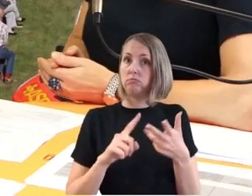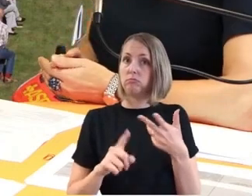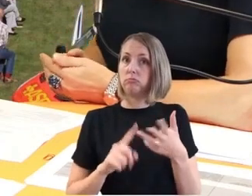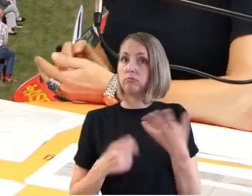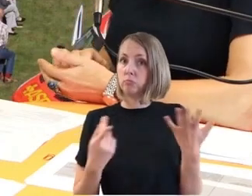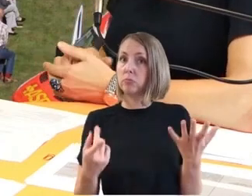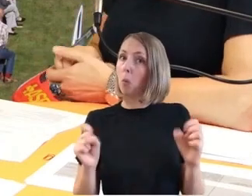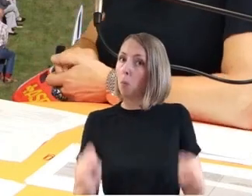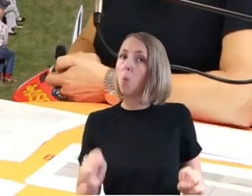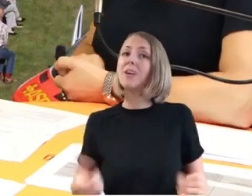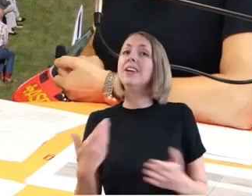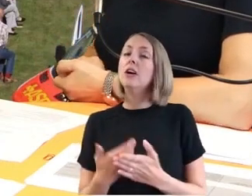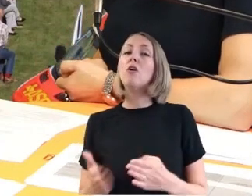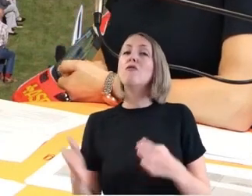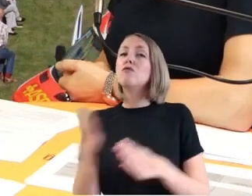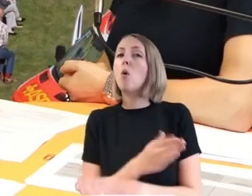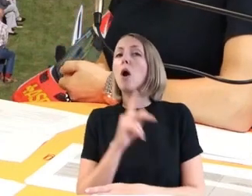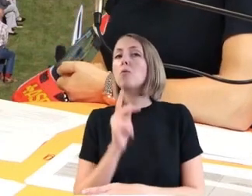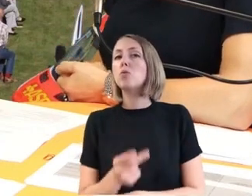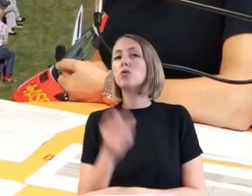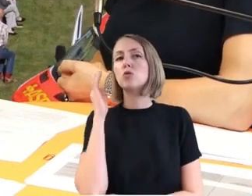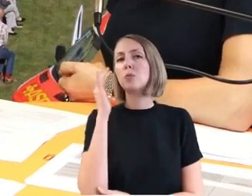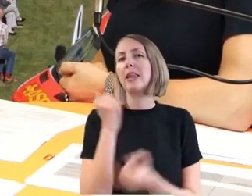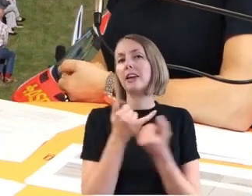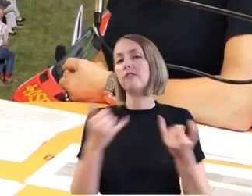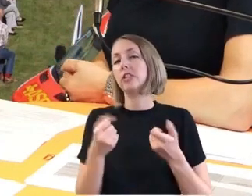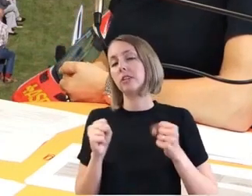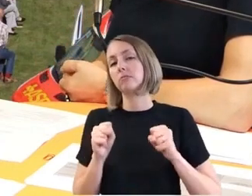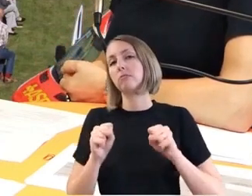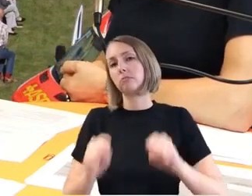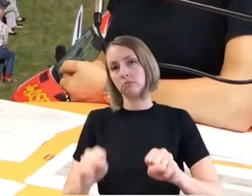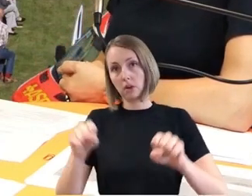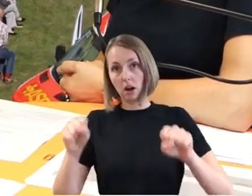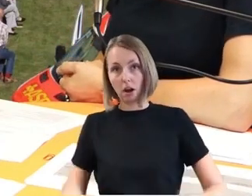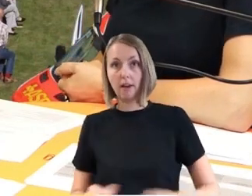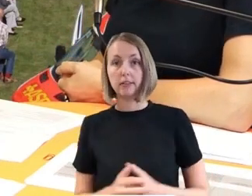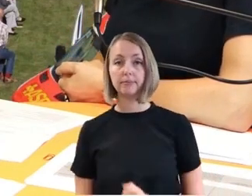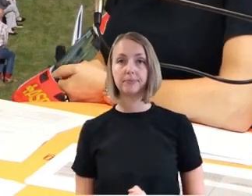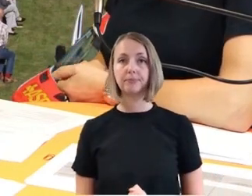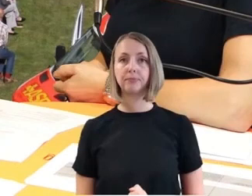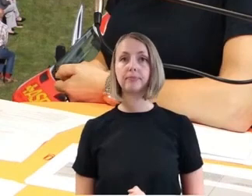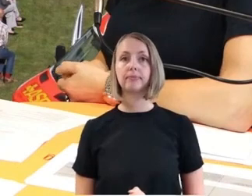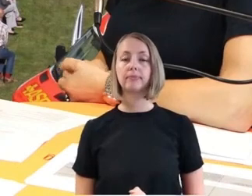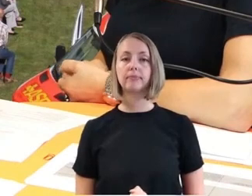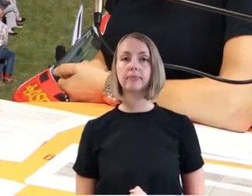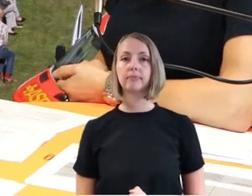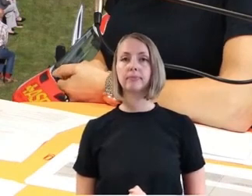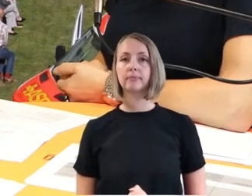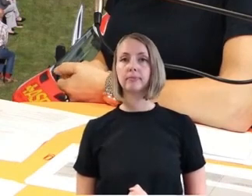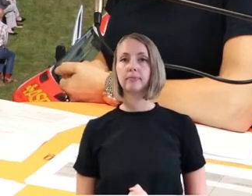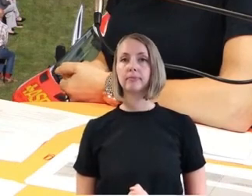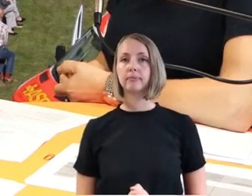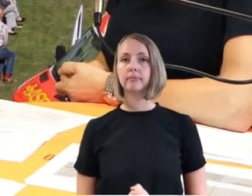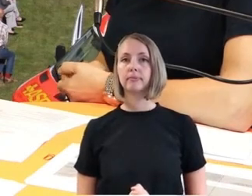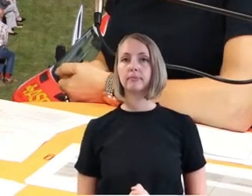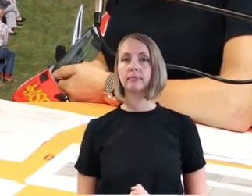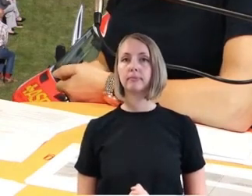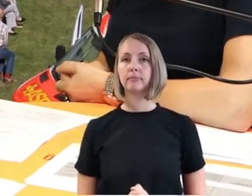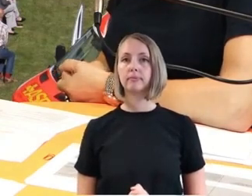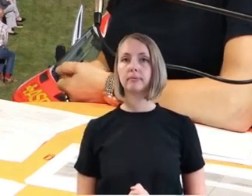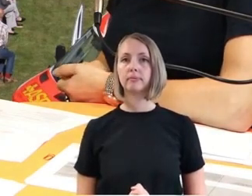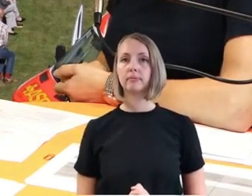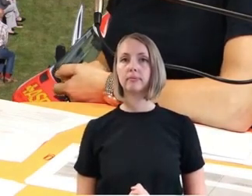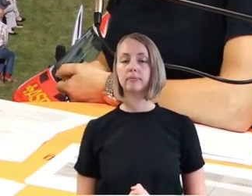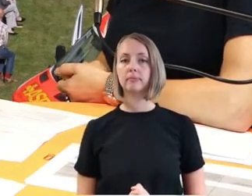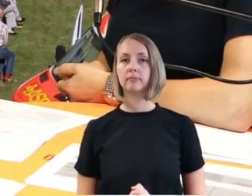wir müssen sie betrachten deshalb ist der cbm schutz ein wichtiger aspekt und auch im bwk entsprechend behandelt